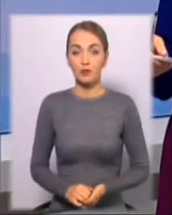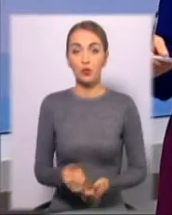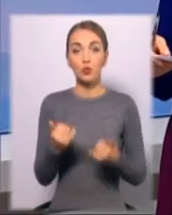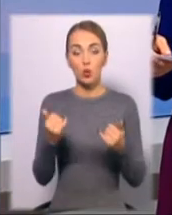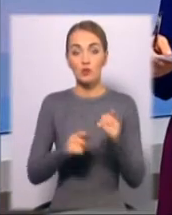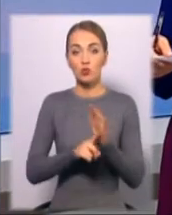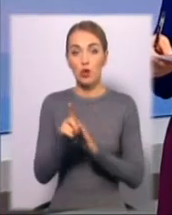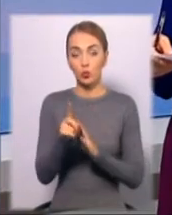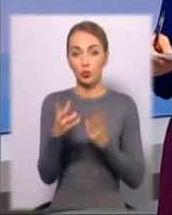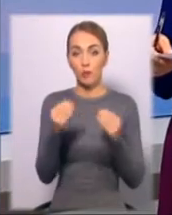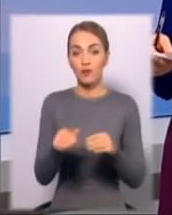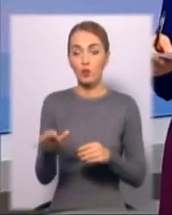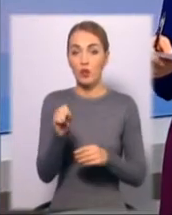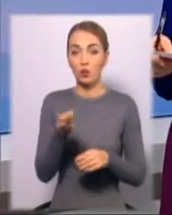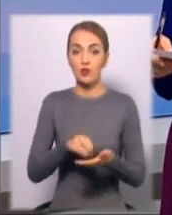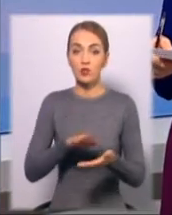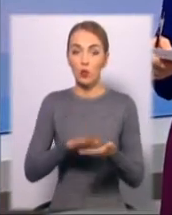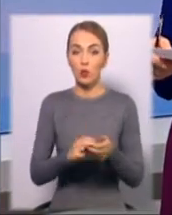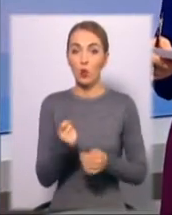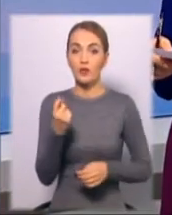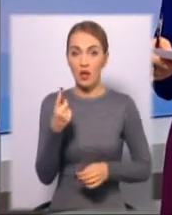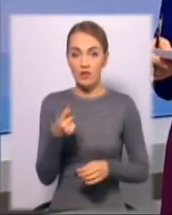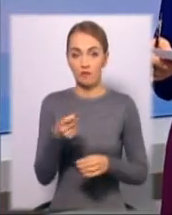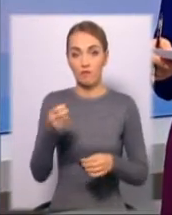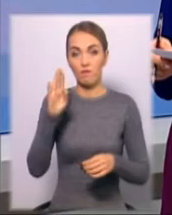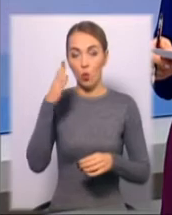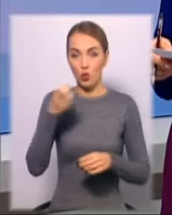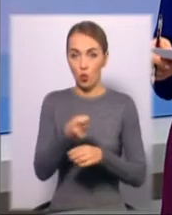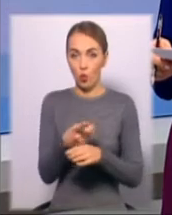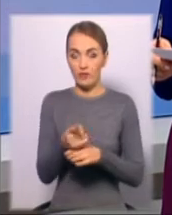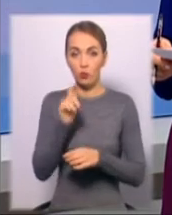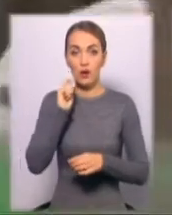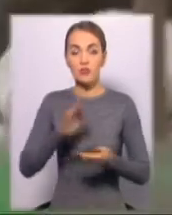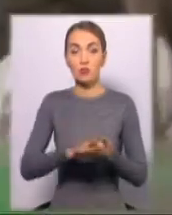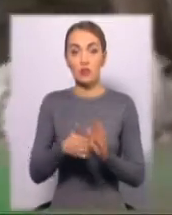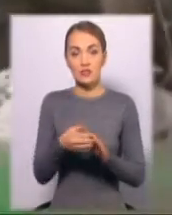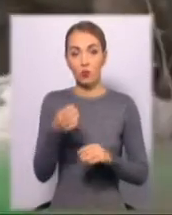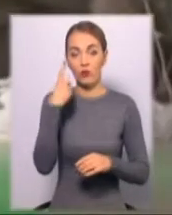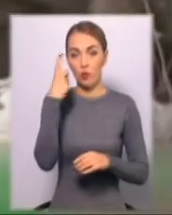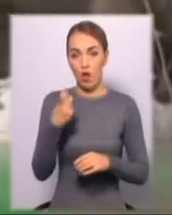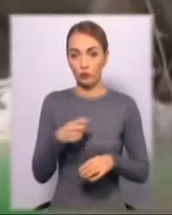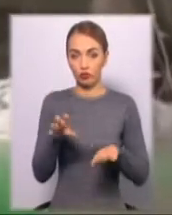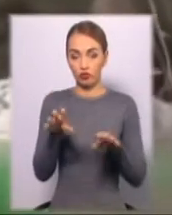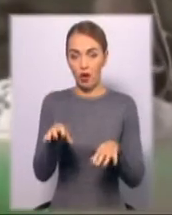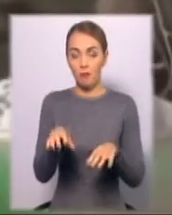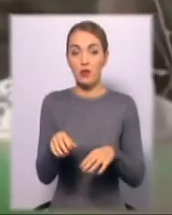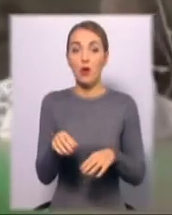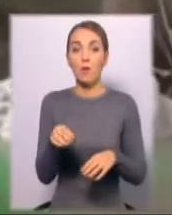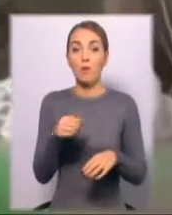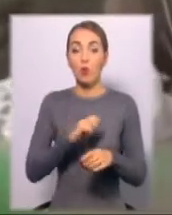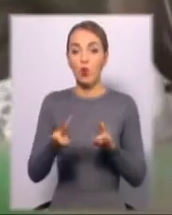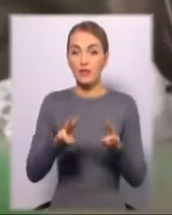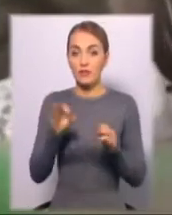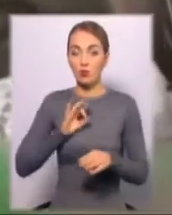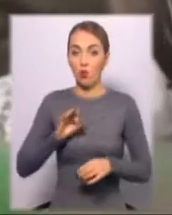Сьогодні з початку доби у зоні АТО зареєстровано 11 ворожих обстрілів українських позицій, повідомляють у штабі. Бойовики застосовували